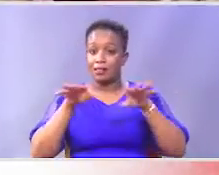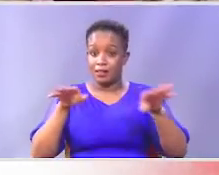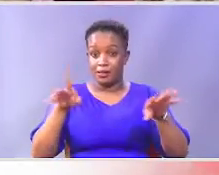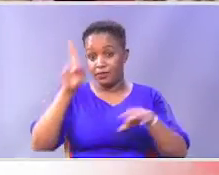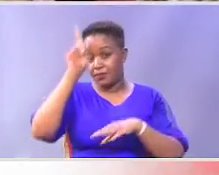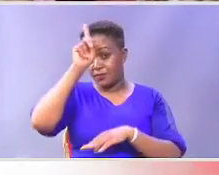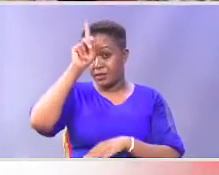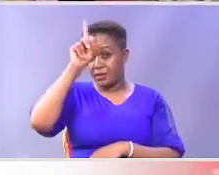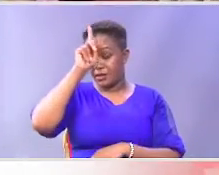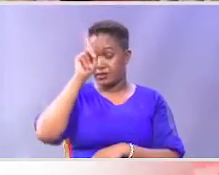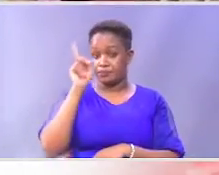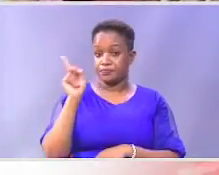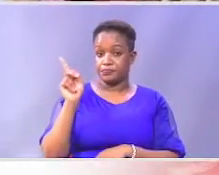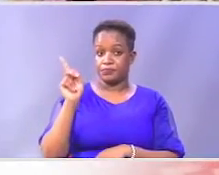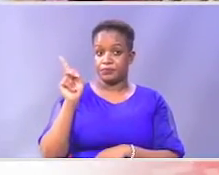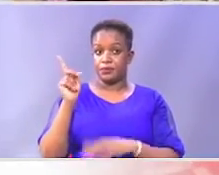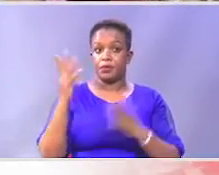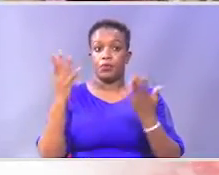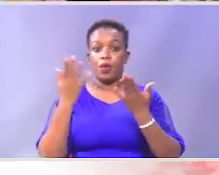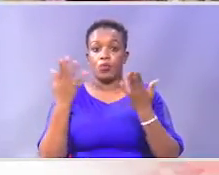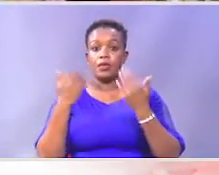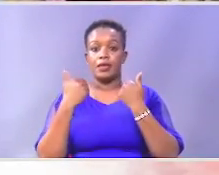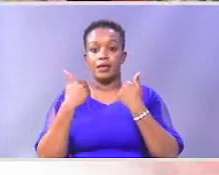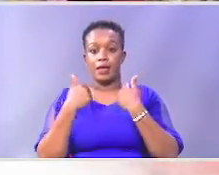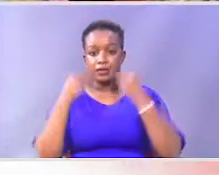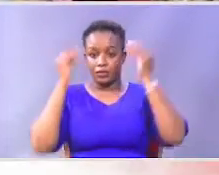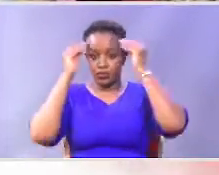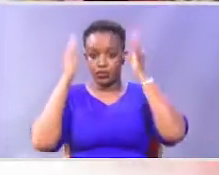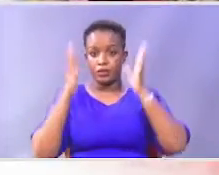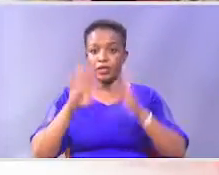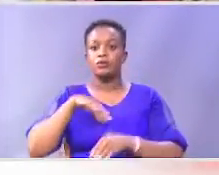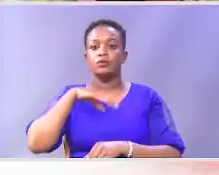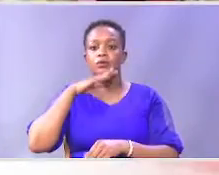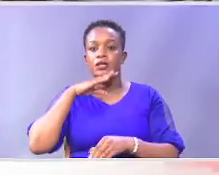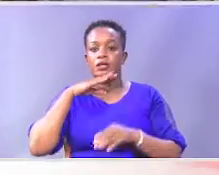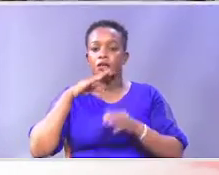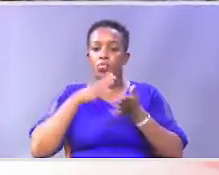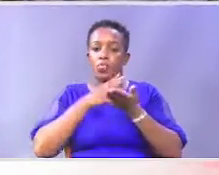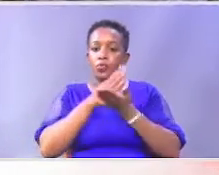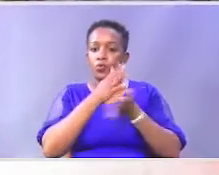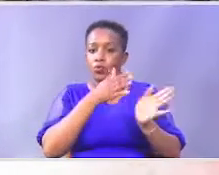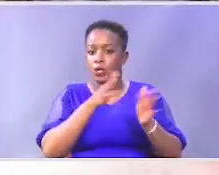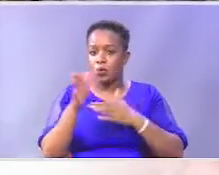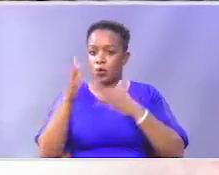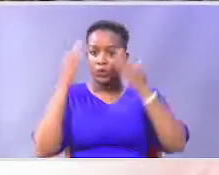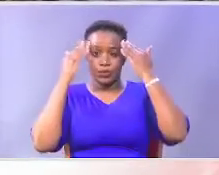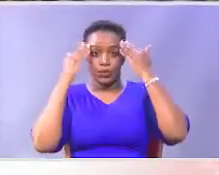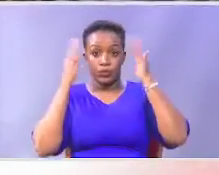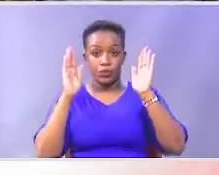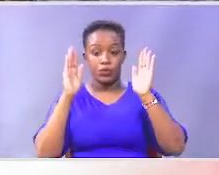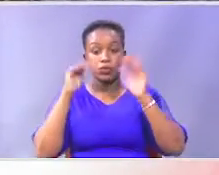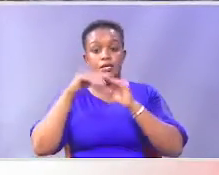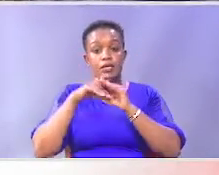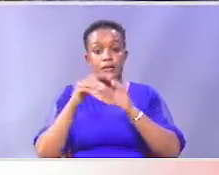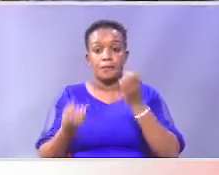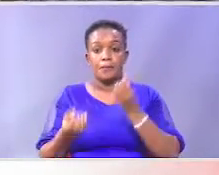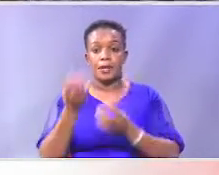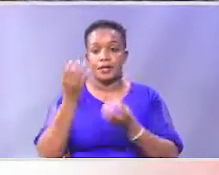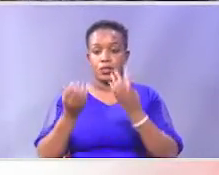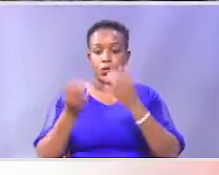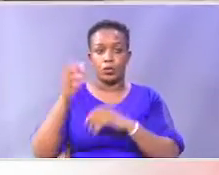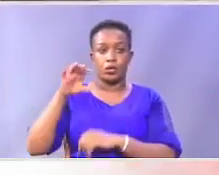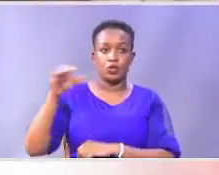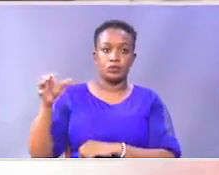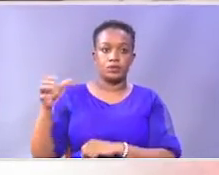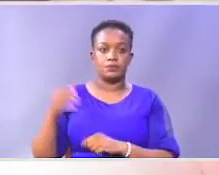chilayia nyumbani mwa mwanafunzi aliyefariki kwa njia ya kutatanisha kwenye shule ya upili ya pemw counti ya